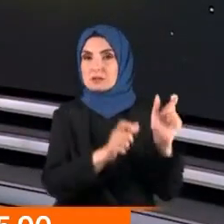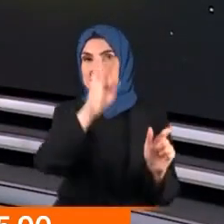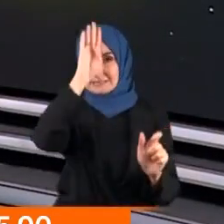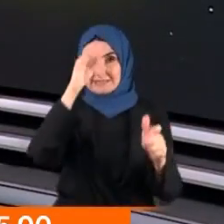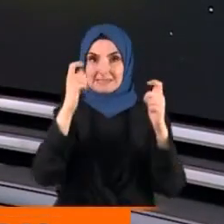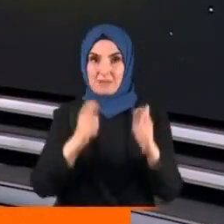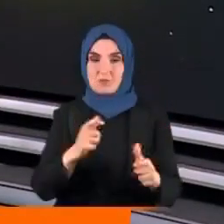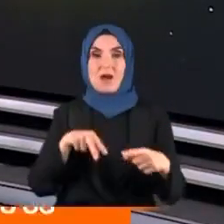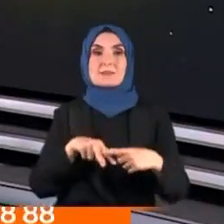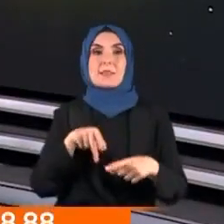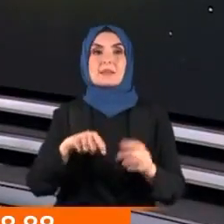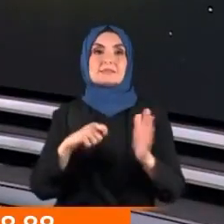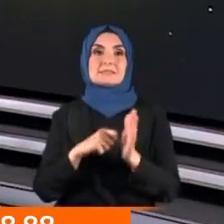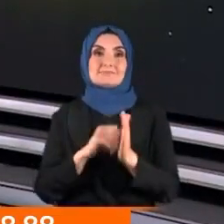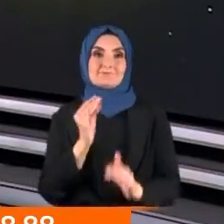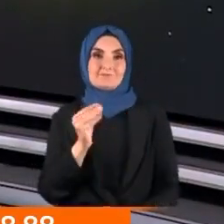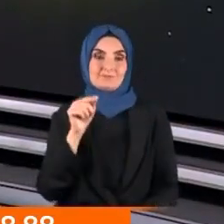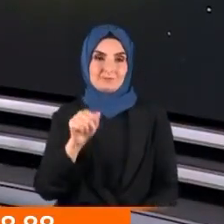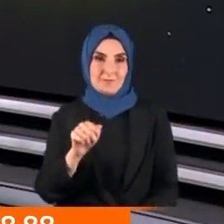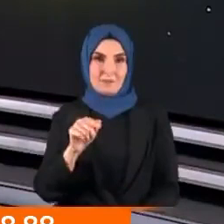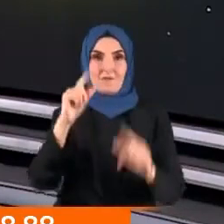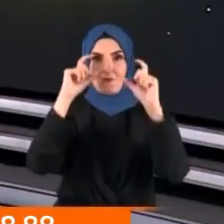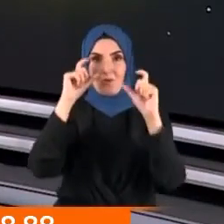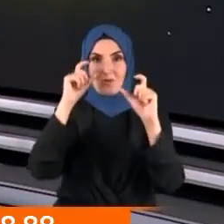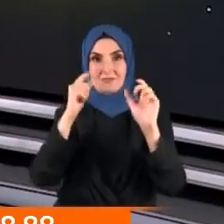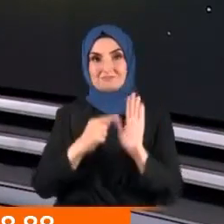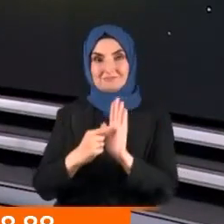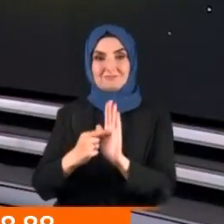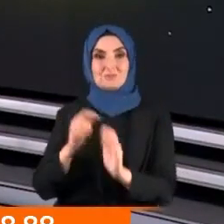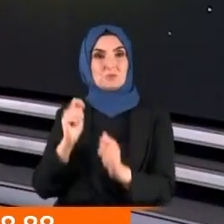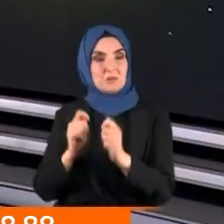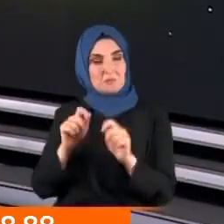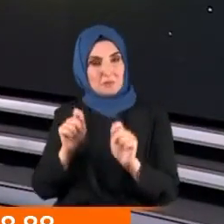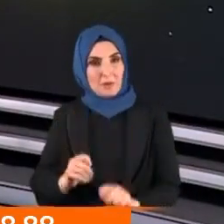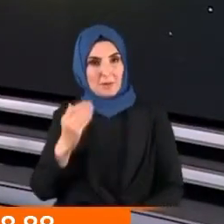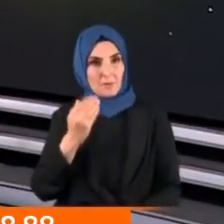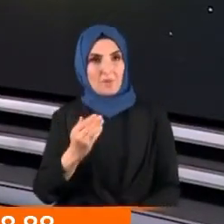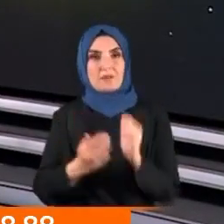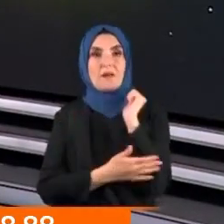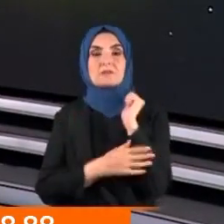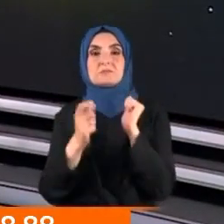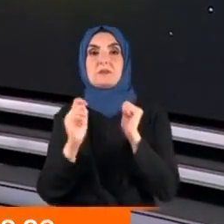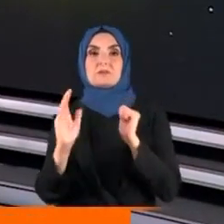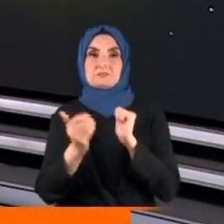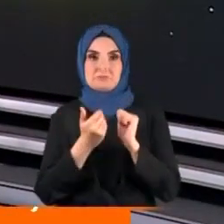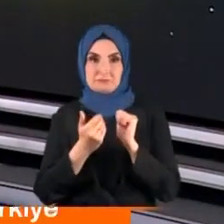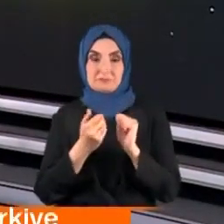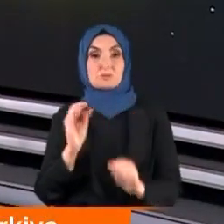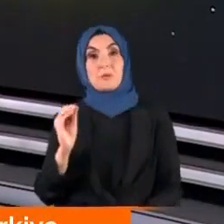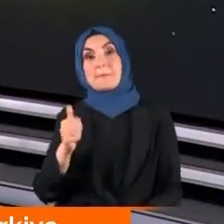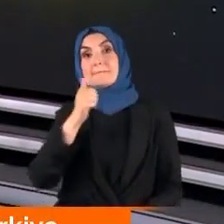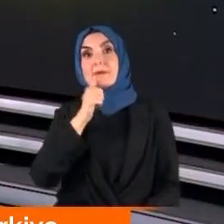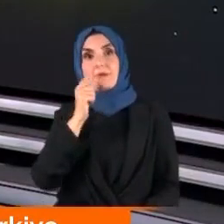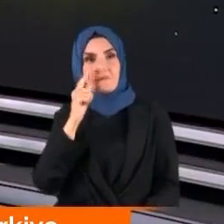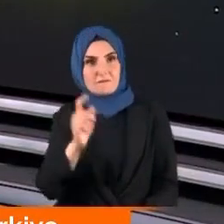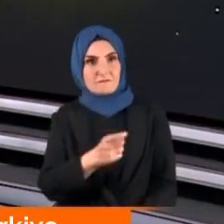bebeğin ismini ve fotoğrafını kullanarak yardım adı altında para topluyordu. Neyse ki baba durumu fark etti, onları enseledi. Samet